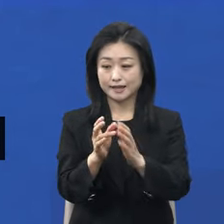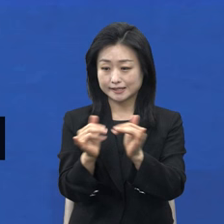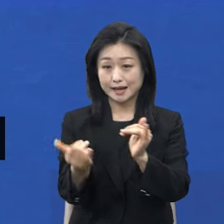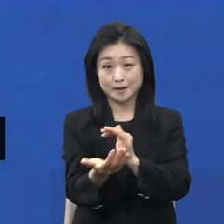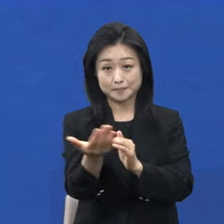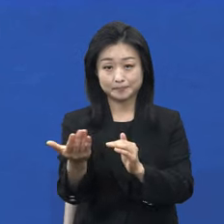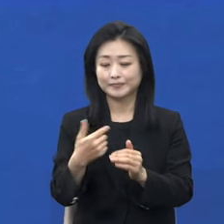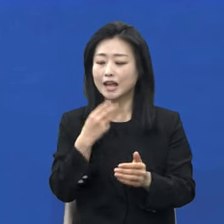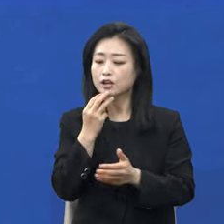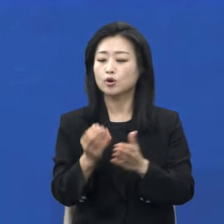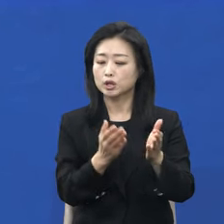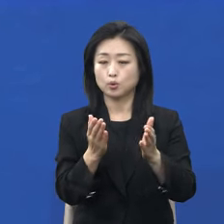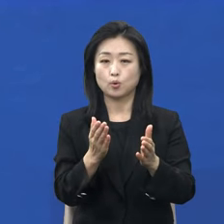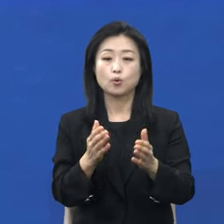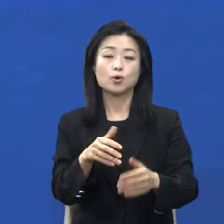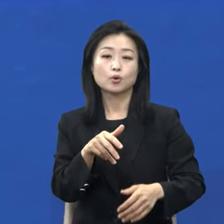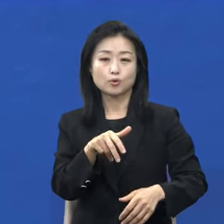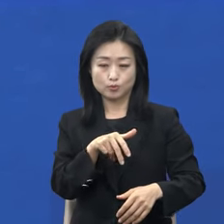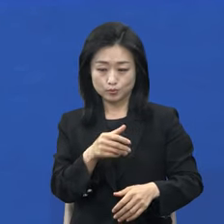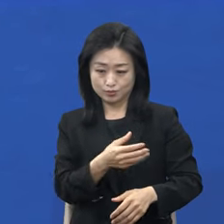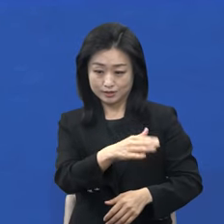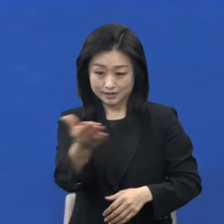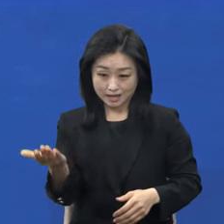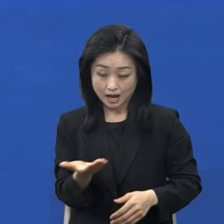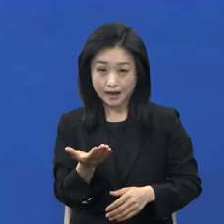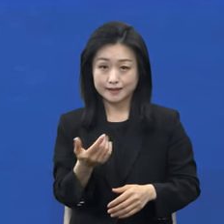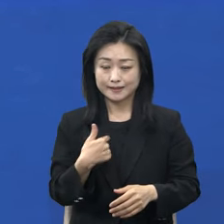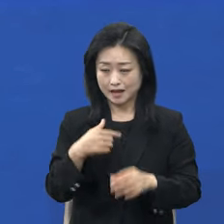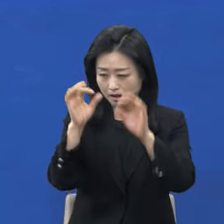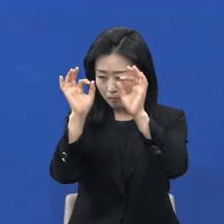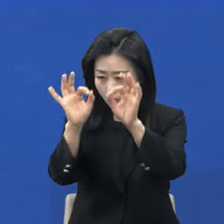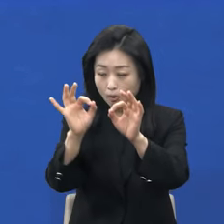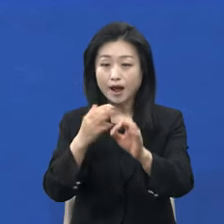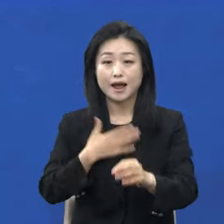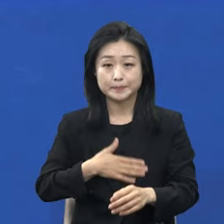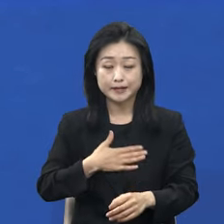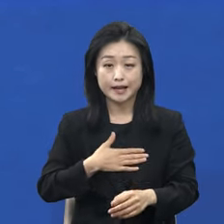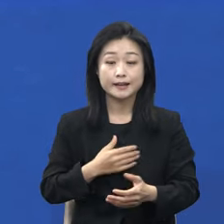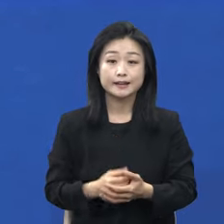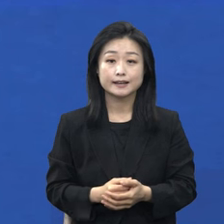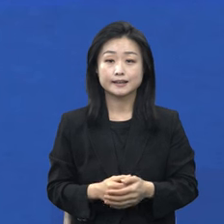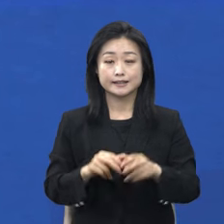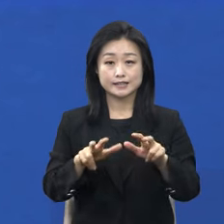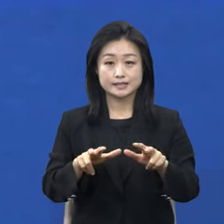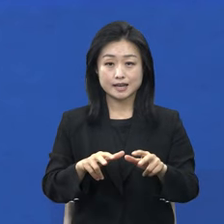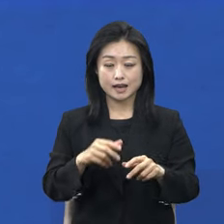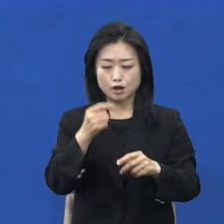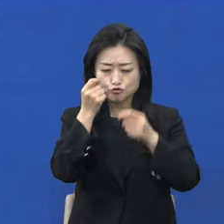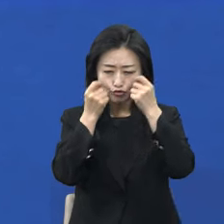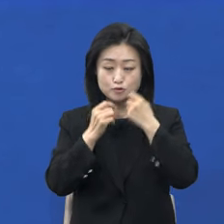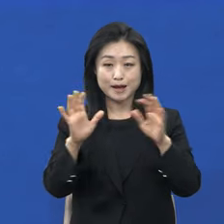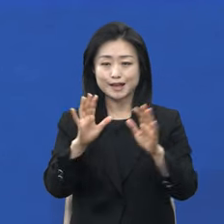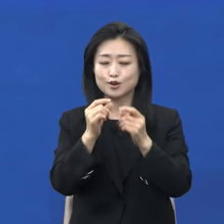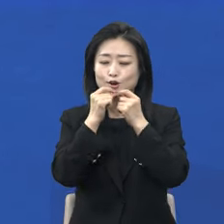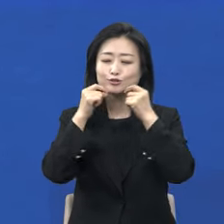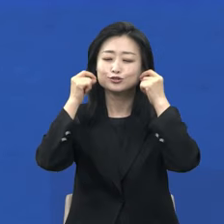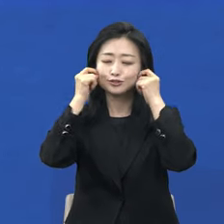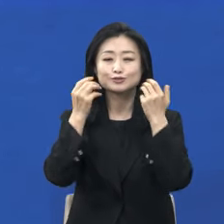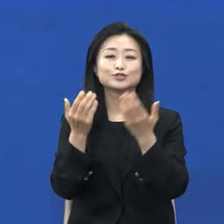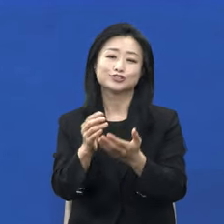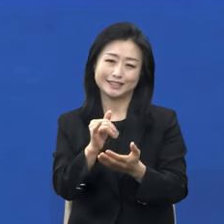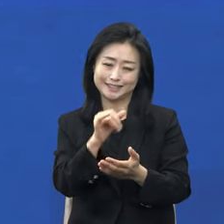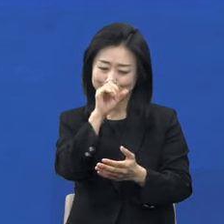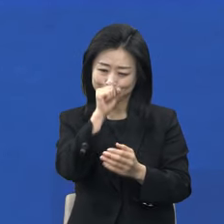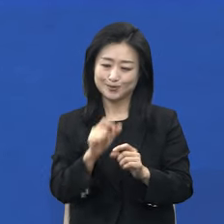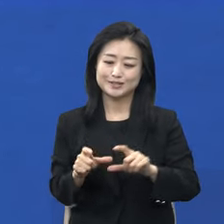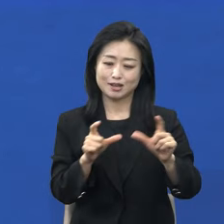경기도 의원으로 장애인들의 애환의 눈물을 많이 보고 있습니다. 이제는 우리와 눈물이 아닌 웃음으로 변하는 생활이